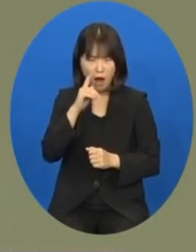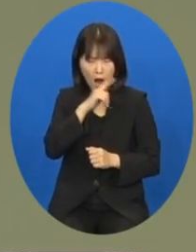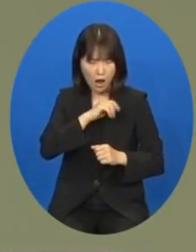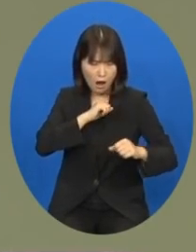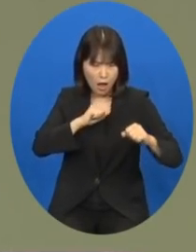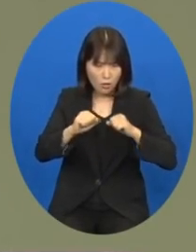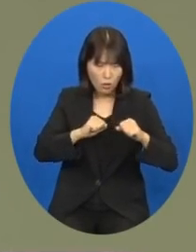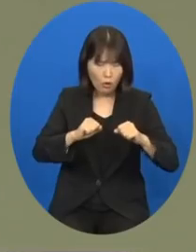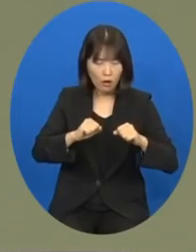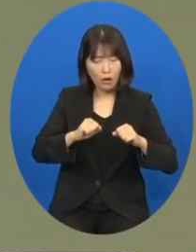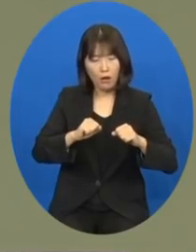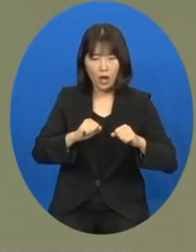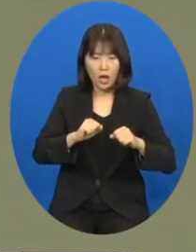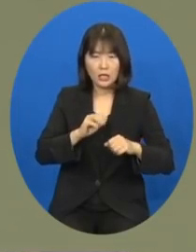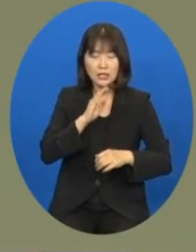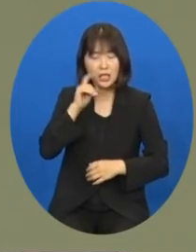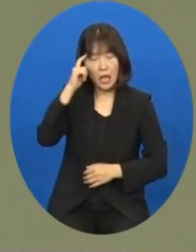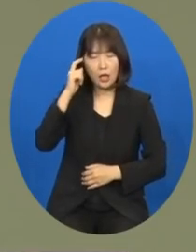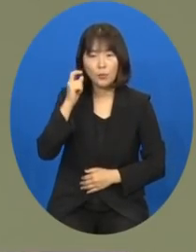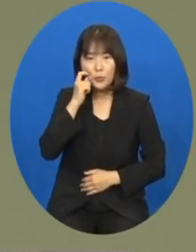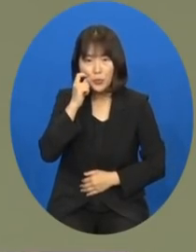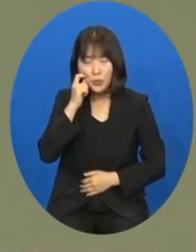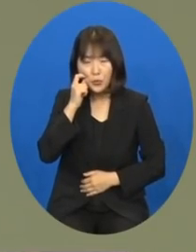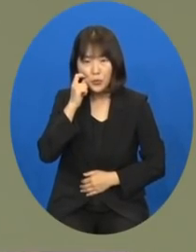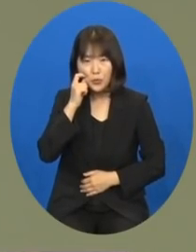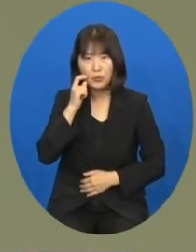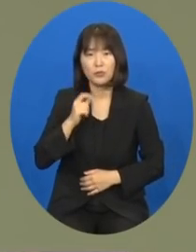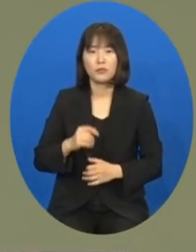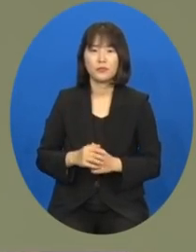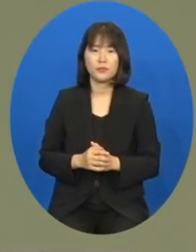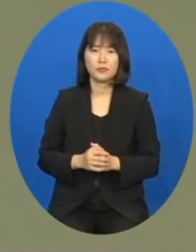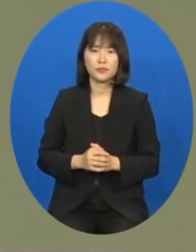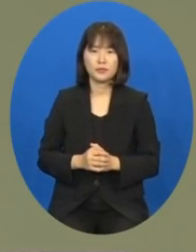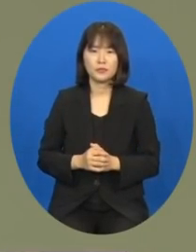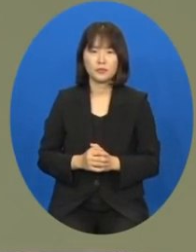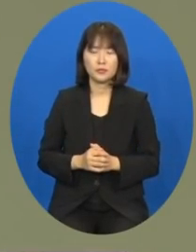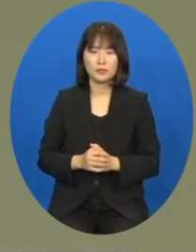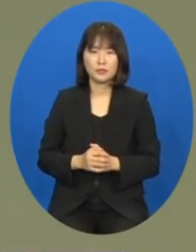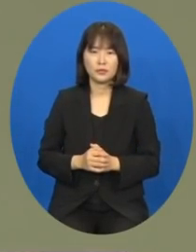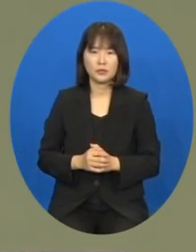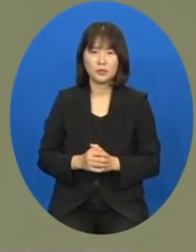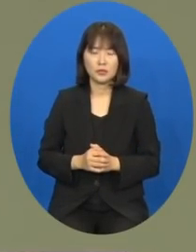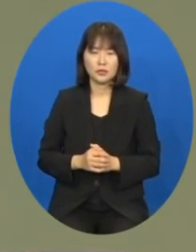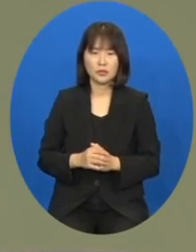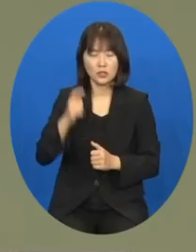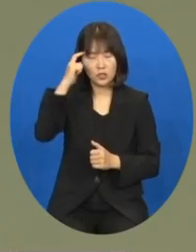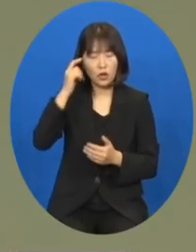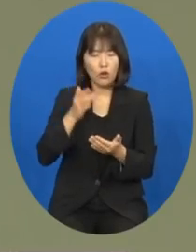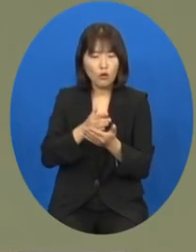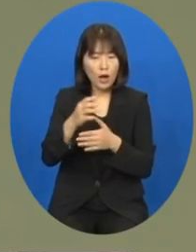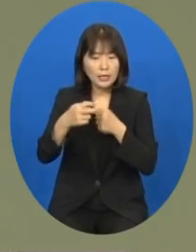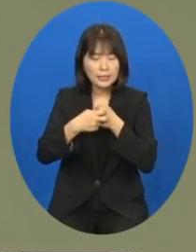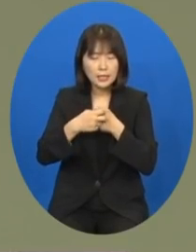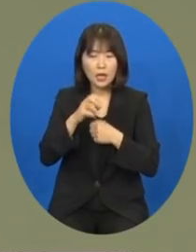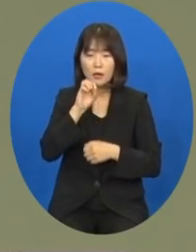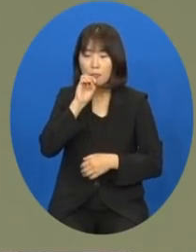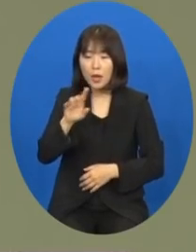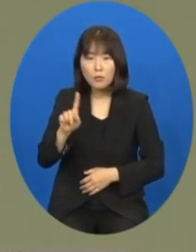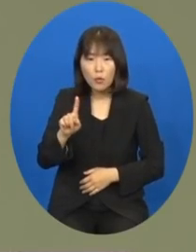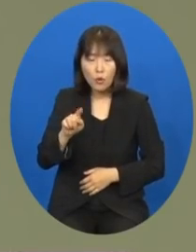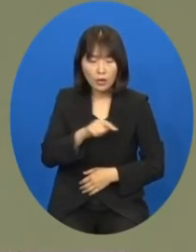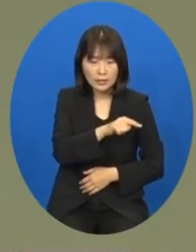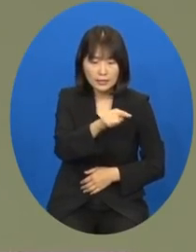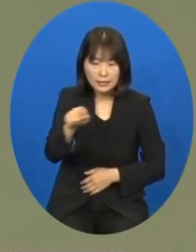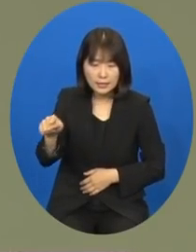전혀 느낄수 없는 사람이 것이 공통점 이라는 거예요 그러면서 이 의사가 말하기를 2분들의 핵심적인 결함이